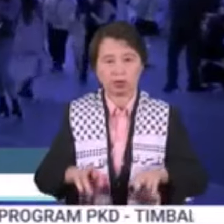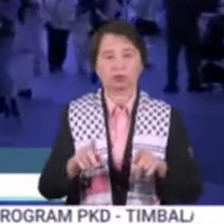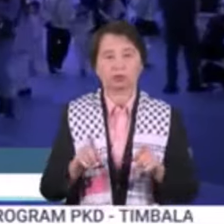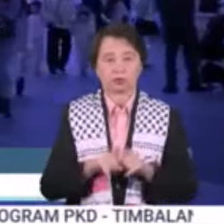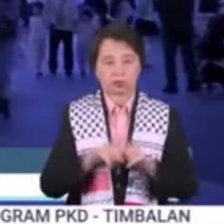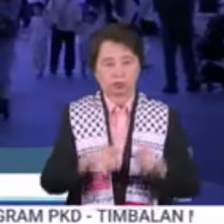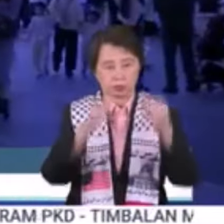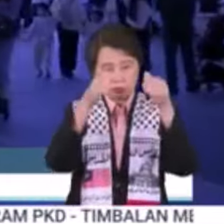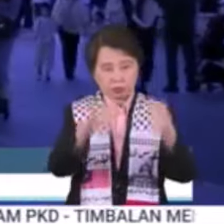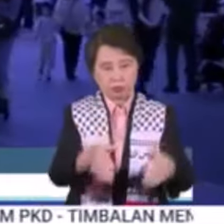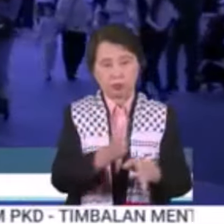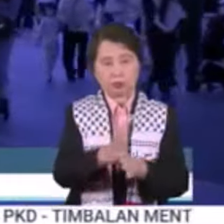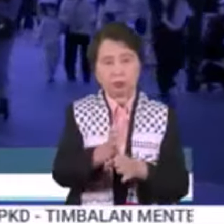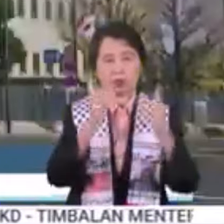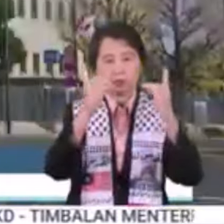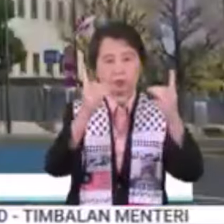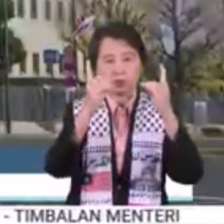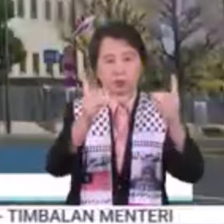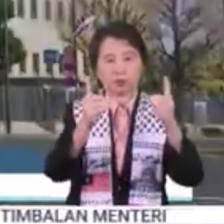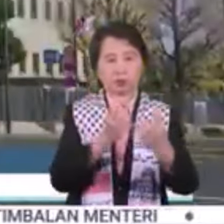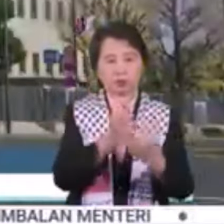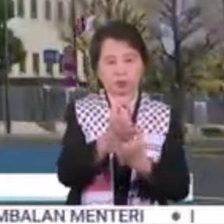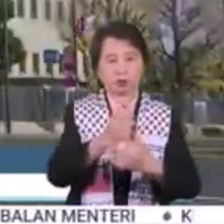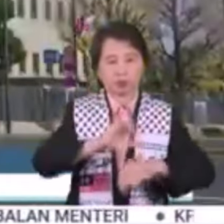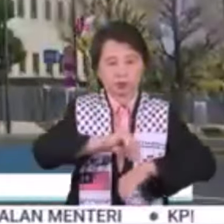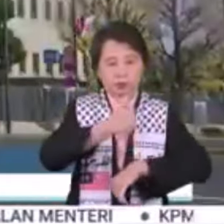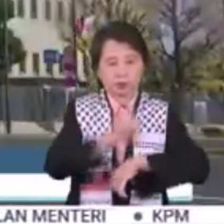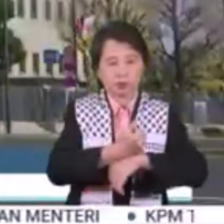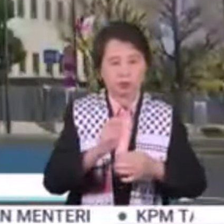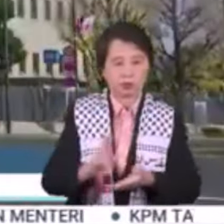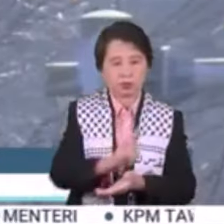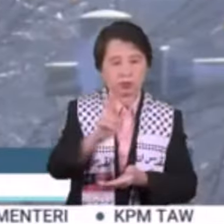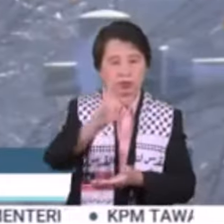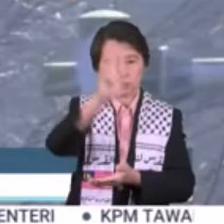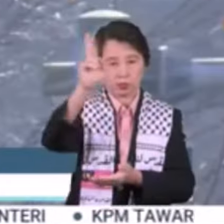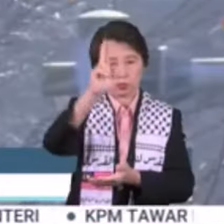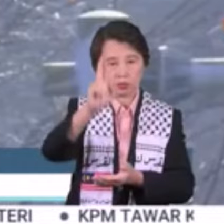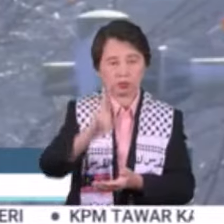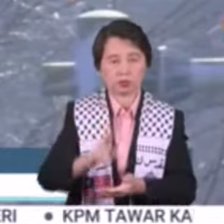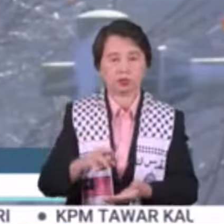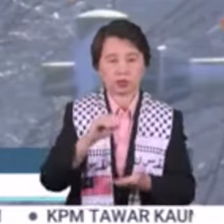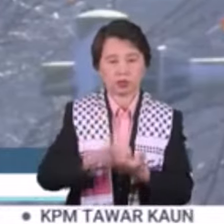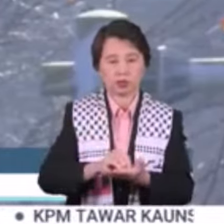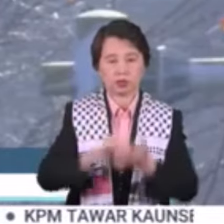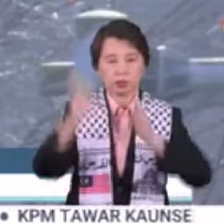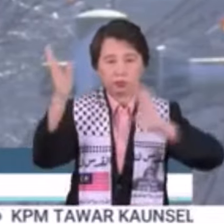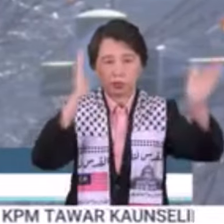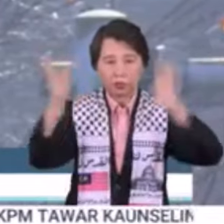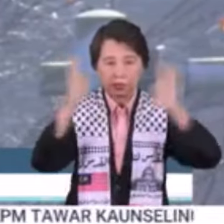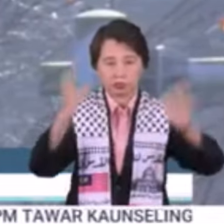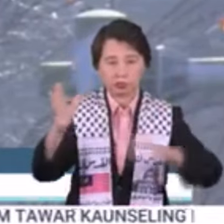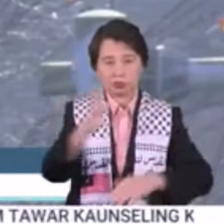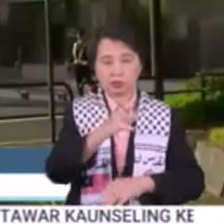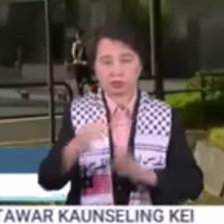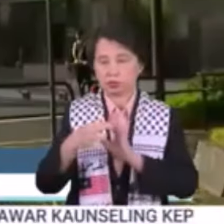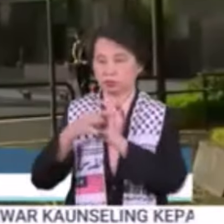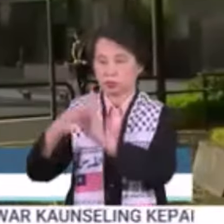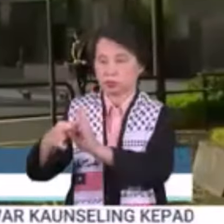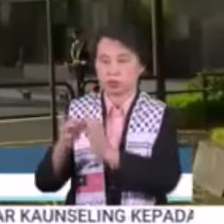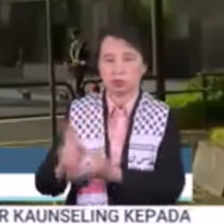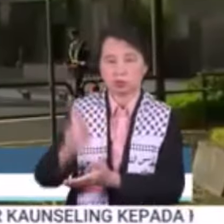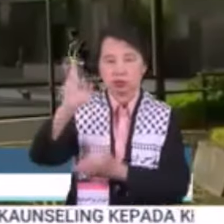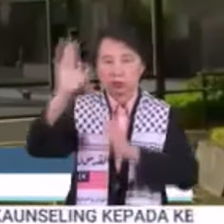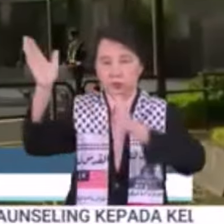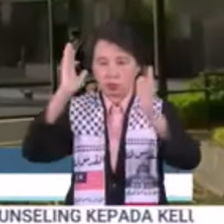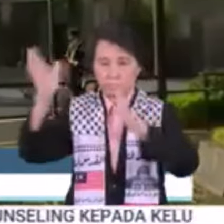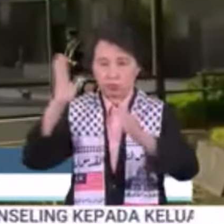tumpuan kerjasama dalam bidang pendidikan menerusi penubuhan kampus cawangan Universiti Tsukuba di Malaysia dan juga kerjasama Universiti